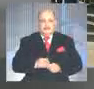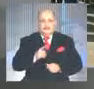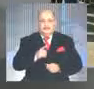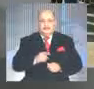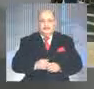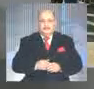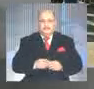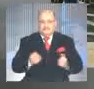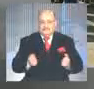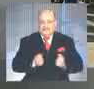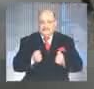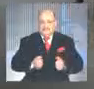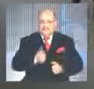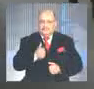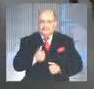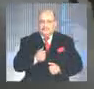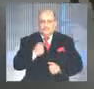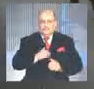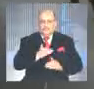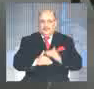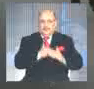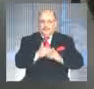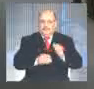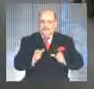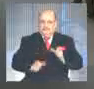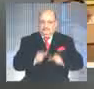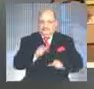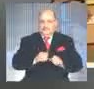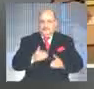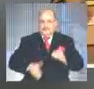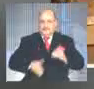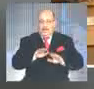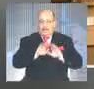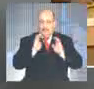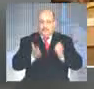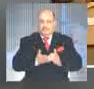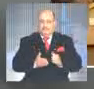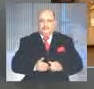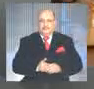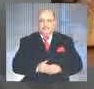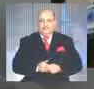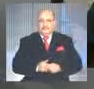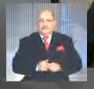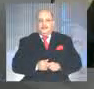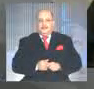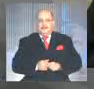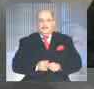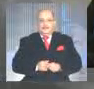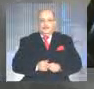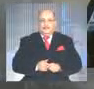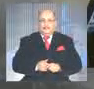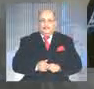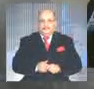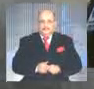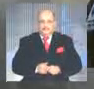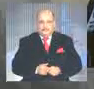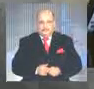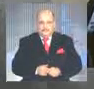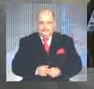ليبقى ذوي الاحتياجات الخصوصيه ينتظرون احاطه اجتماعيه ما زالت غائبه. ماش حتى واحد